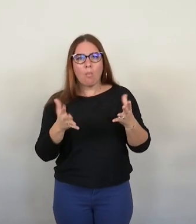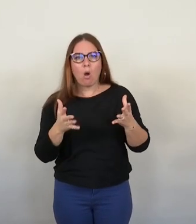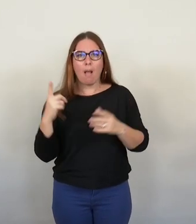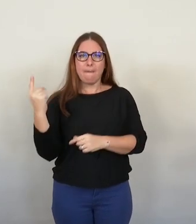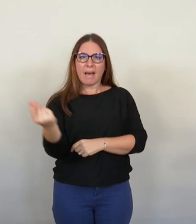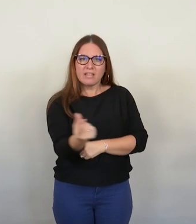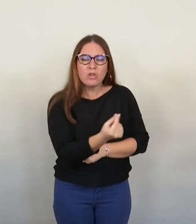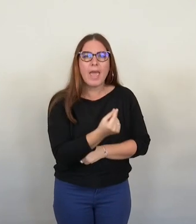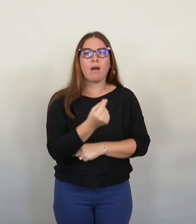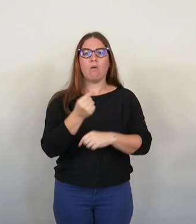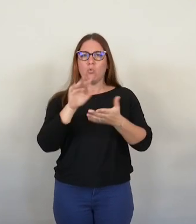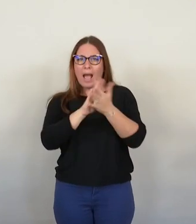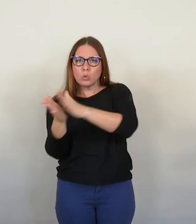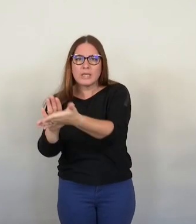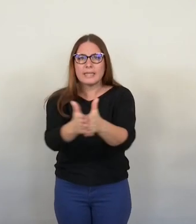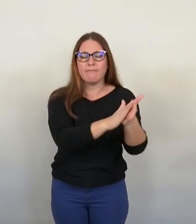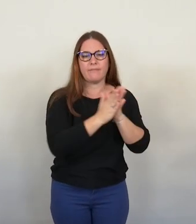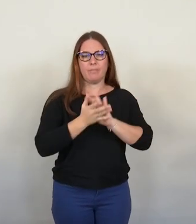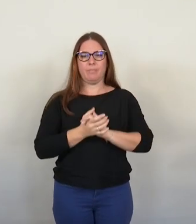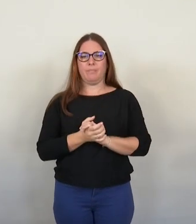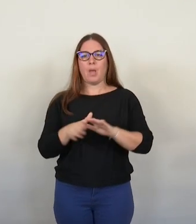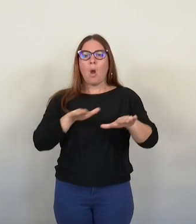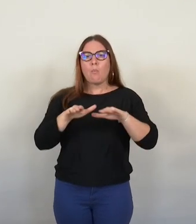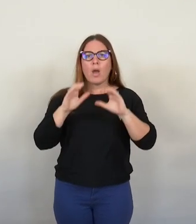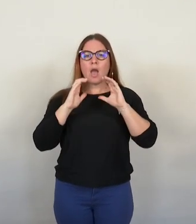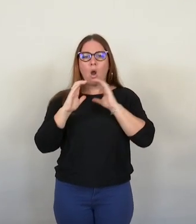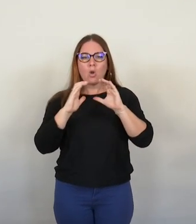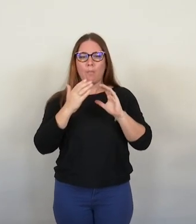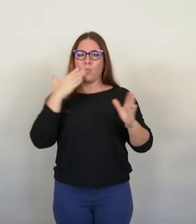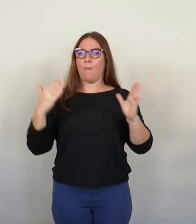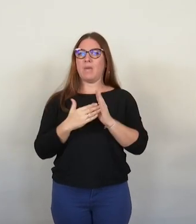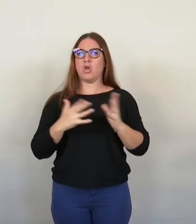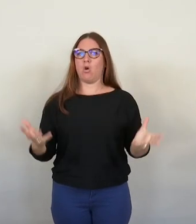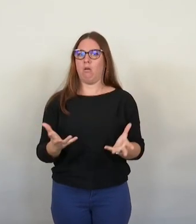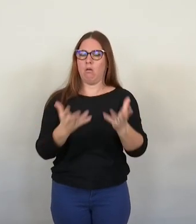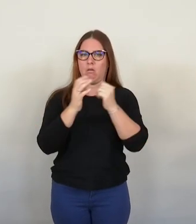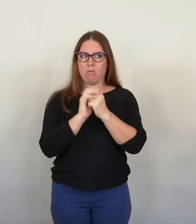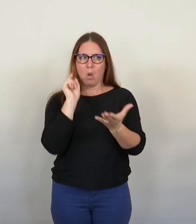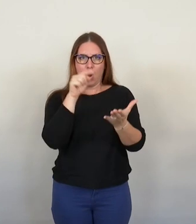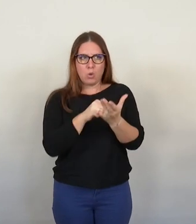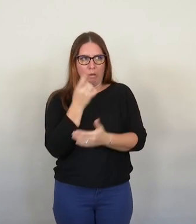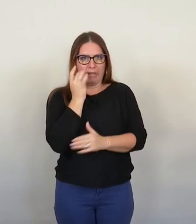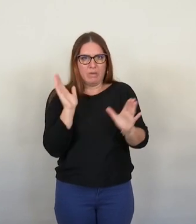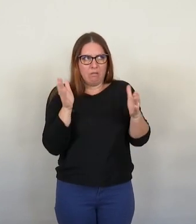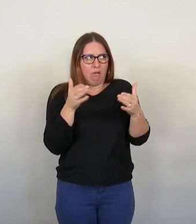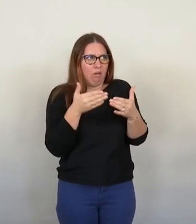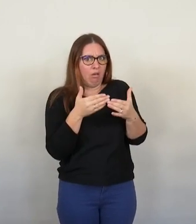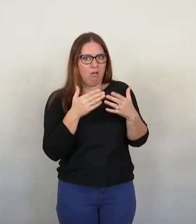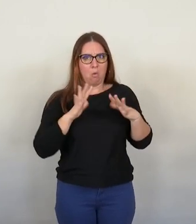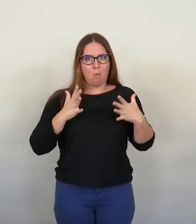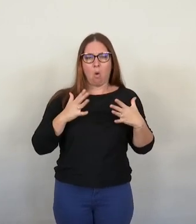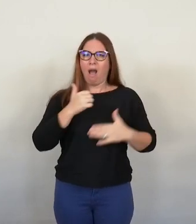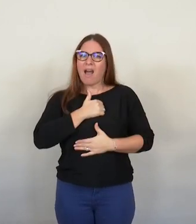qu'il soi institutionnel ou associatif moyen de communication à améliorer lieu intimidant pas assez connu pas assez